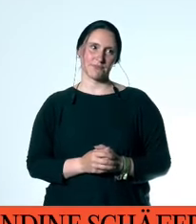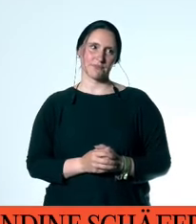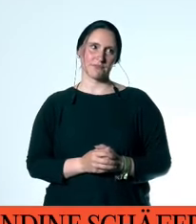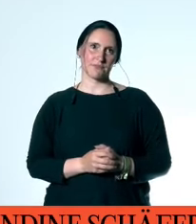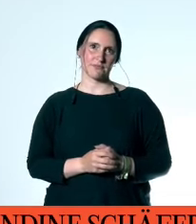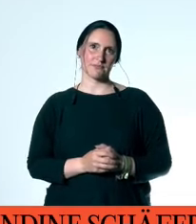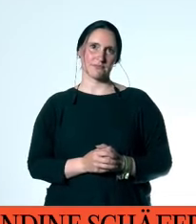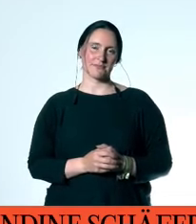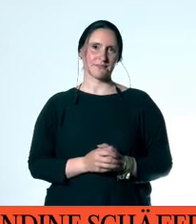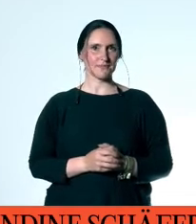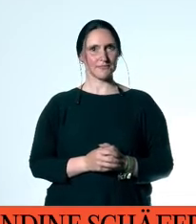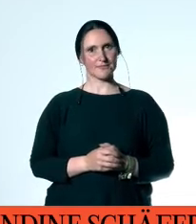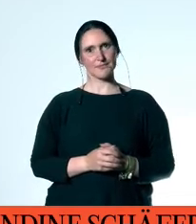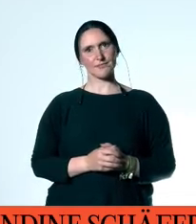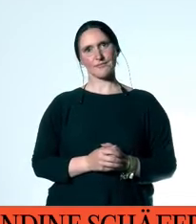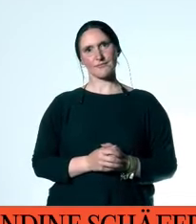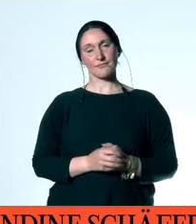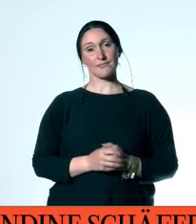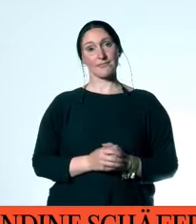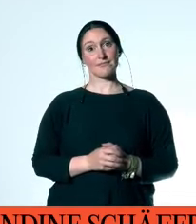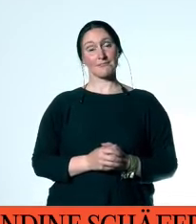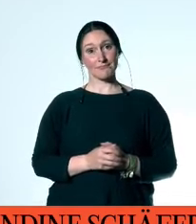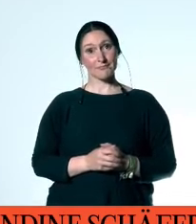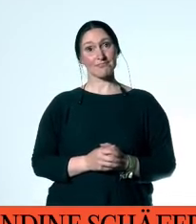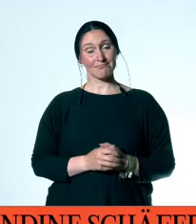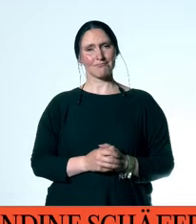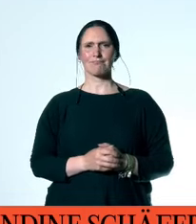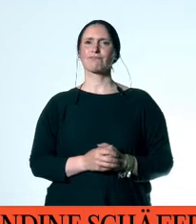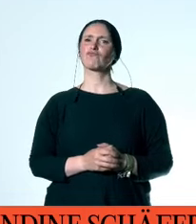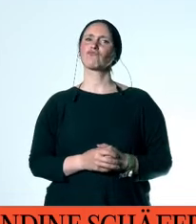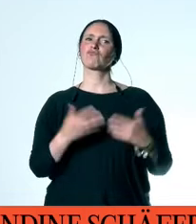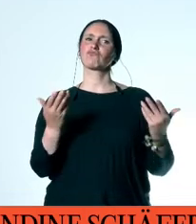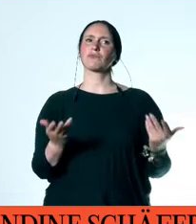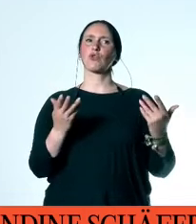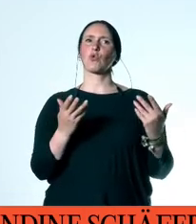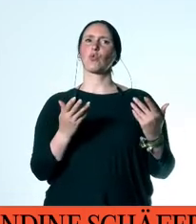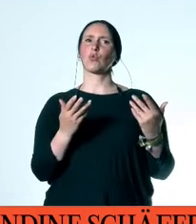auszutauschen. Und ich liebe es, dass Sie uns etwas erzählen können.